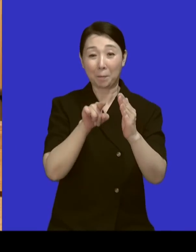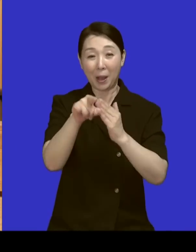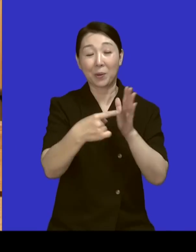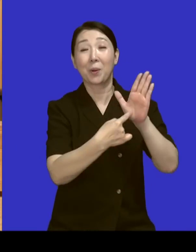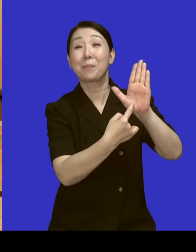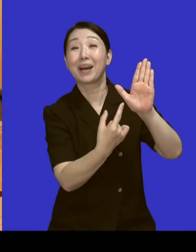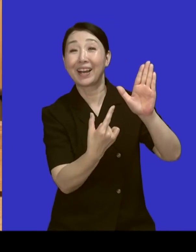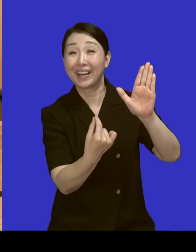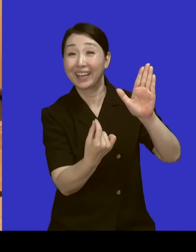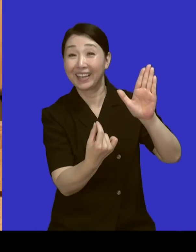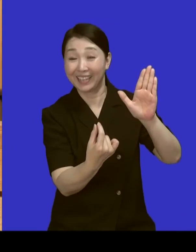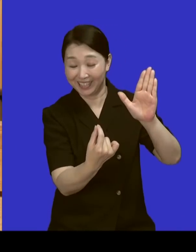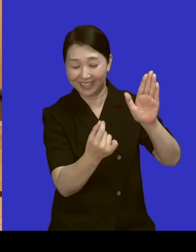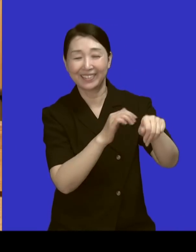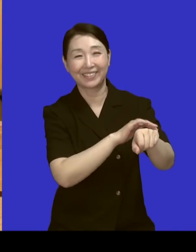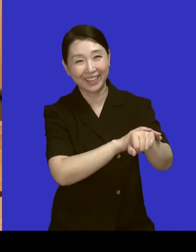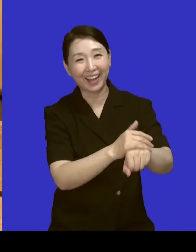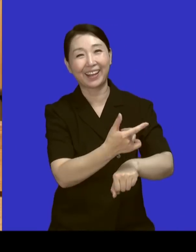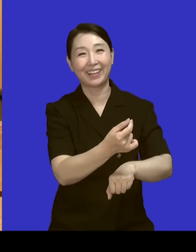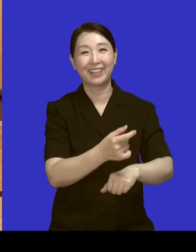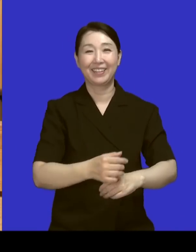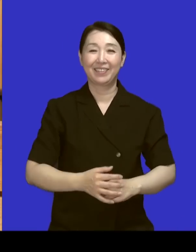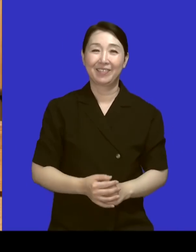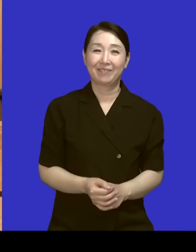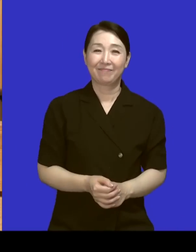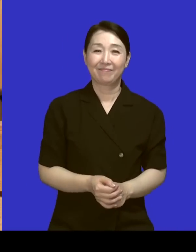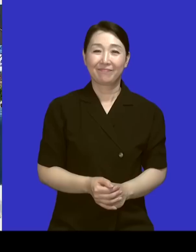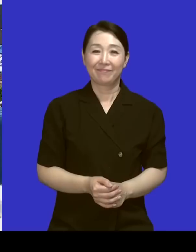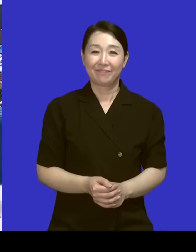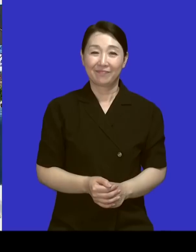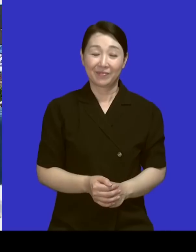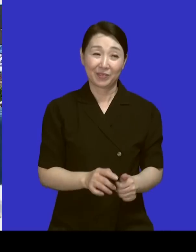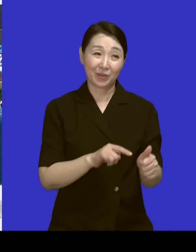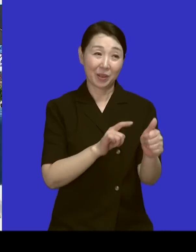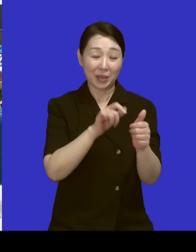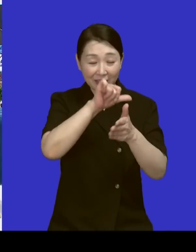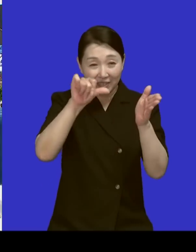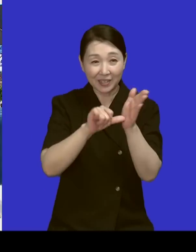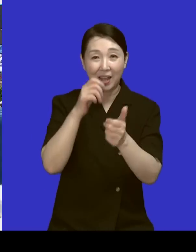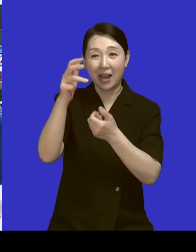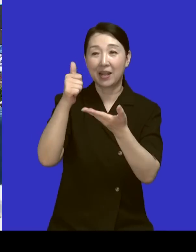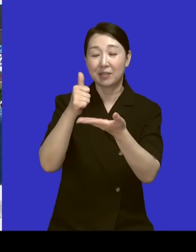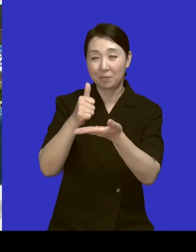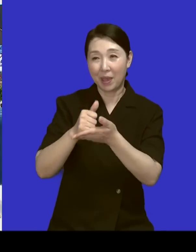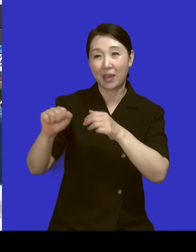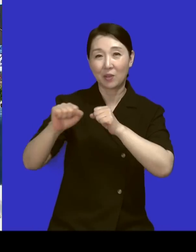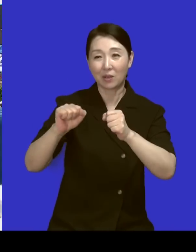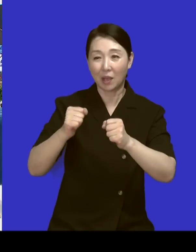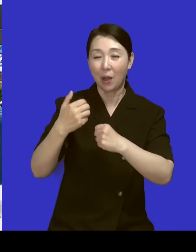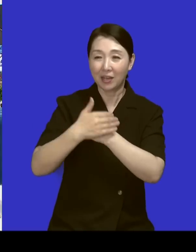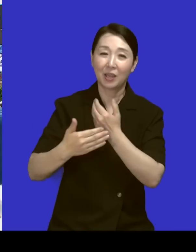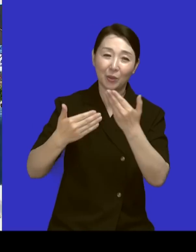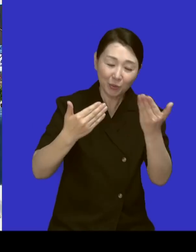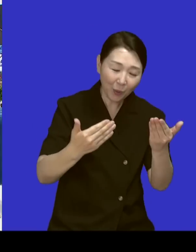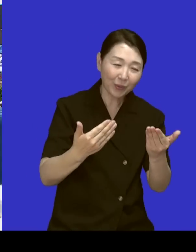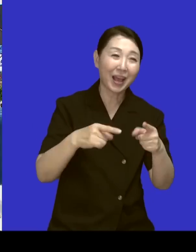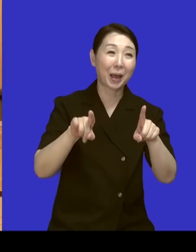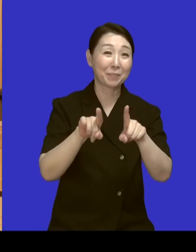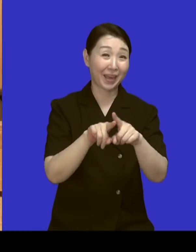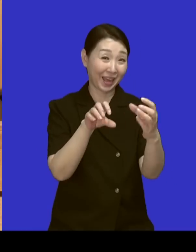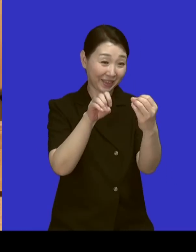알을 깨듯이 네네. 예, 잘하신 것 같다는 생각이 들어요. 네. 우리 작가님의 인생에 하나님께서 어떤 역사와 은혜를 주셨는지 오늘 한번 이야기를 나눠볼